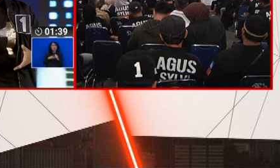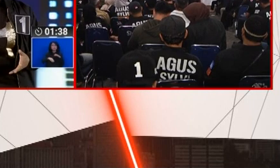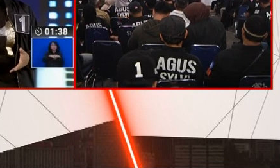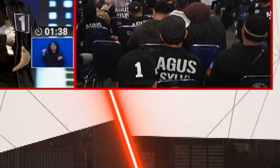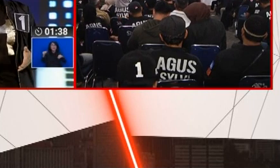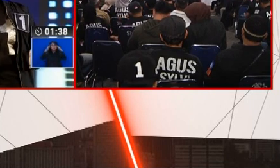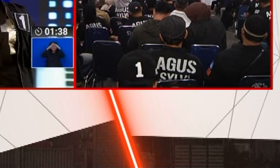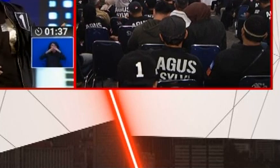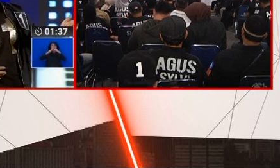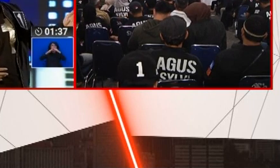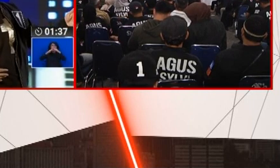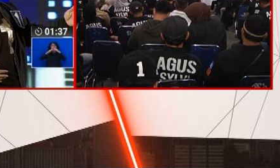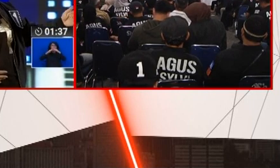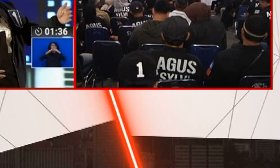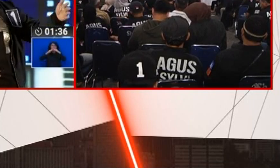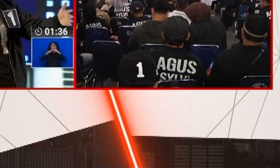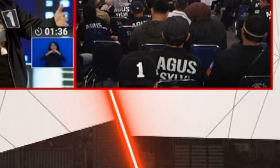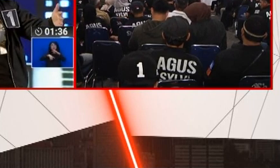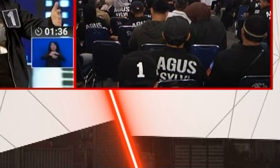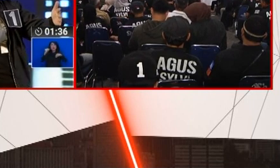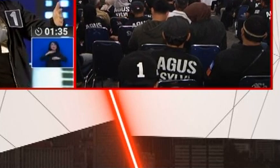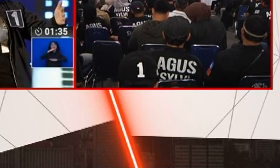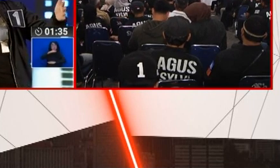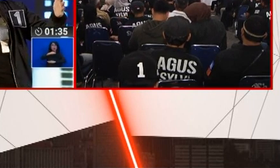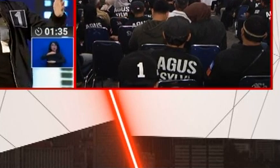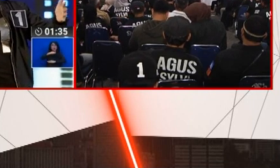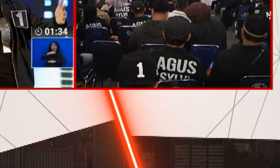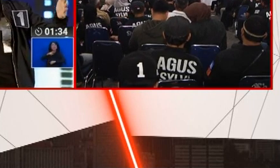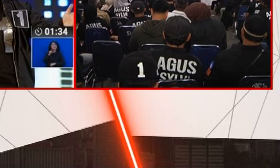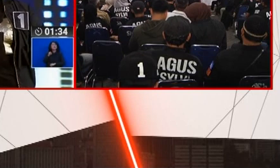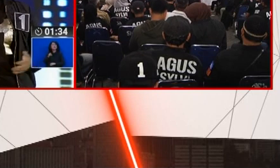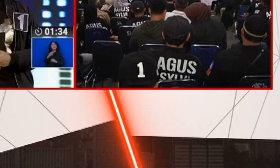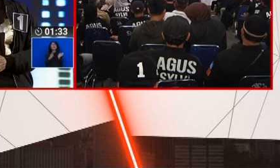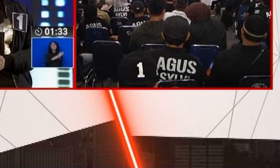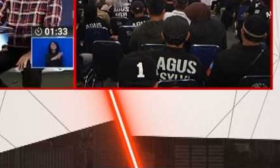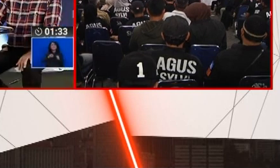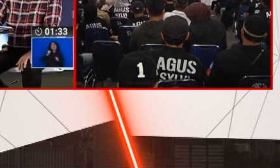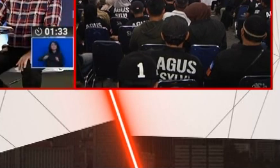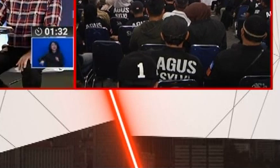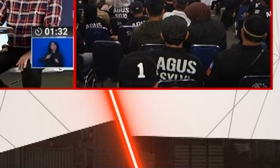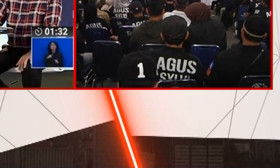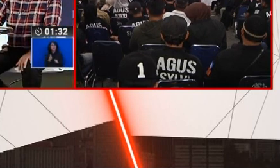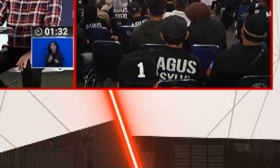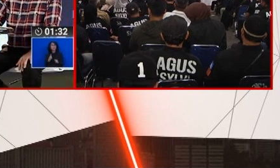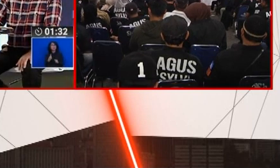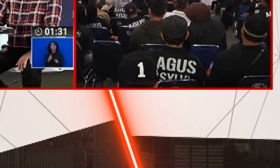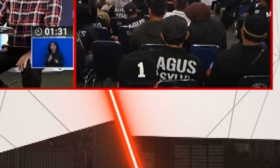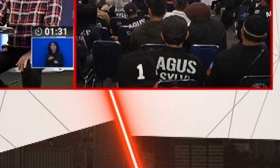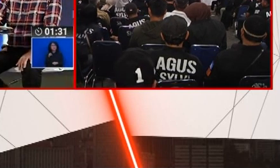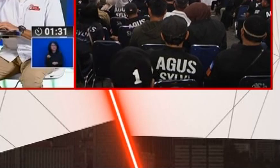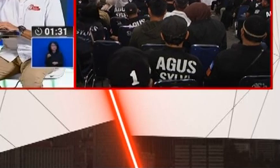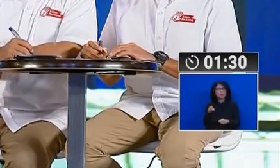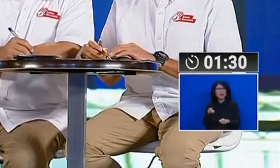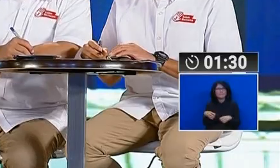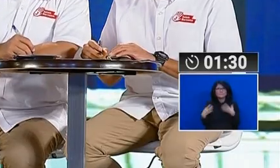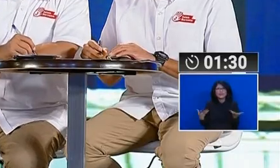rumah kemudian ketika Keluar kita dari mall itu adalah persoalan sampah dimulai Nah di sinilah bagaimana kita